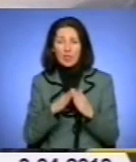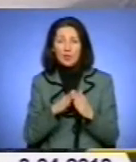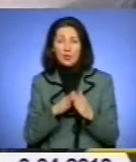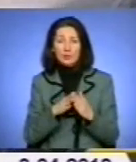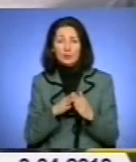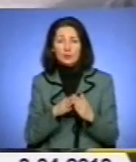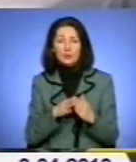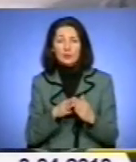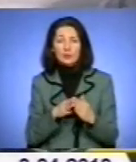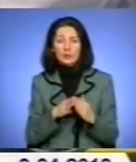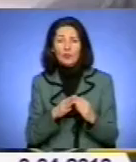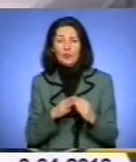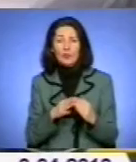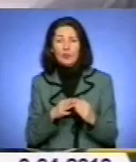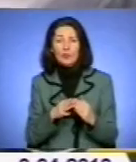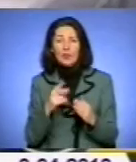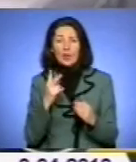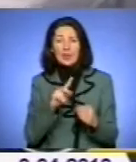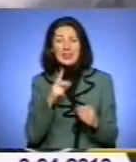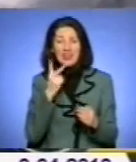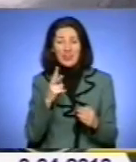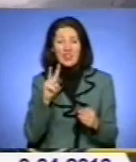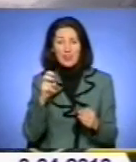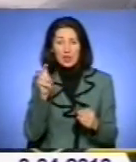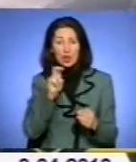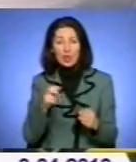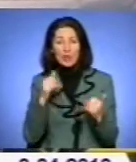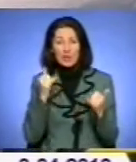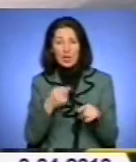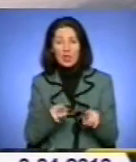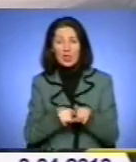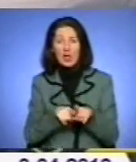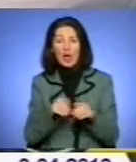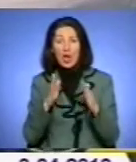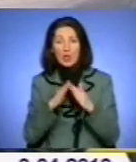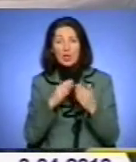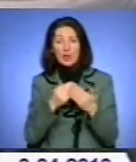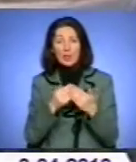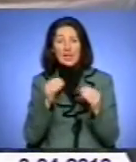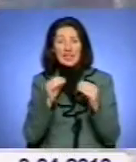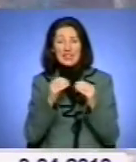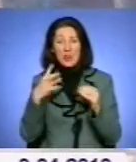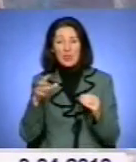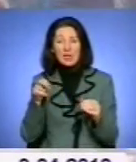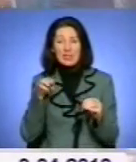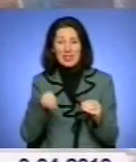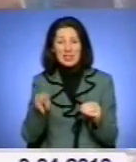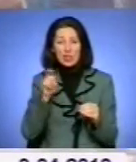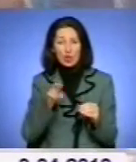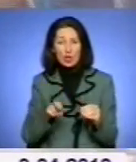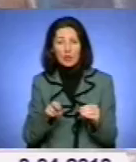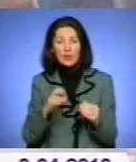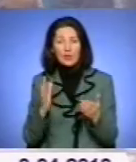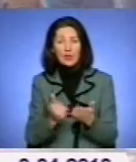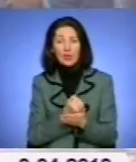значить, і за 2 двічки. То тепер така хатина вже би коштувала десь 10-15 тисяч доларів. Та, мабуть, вдалася